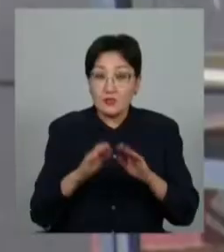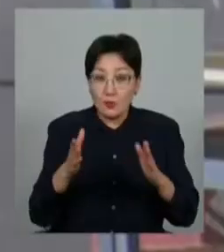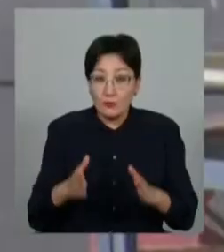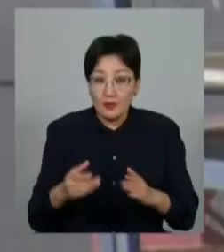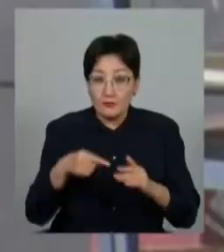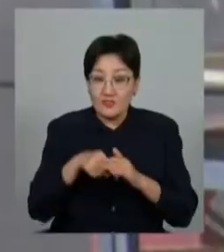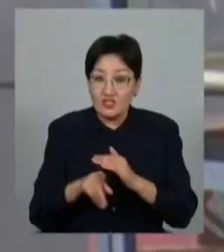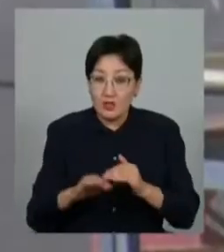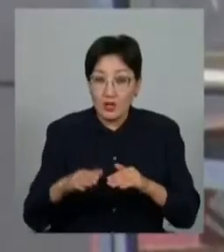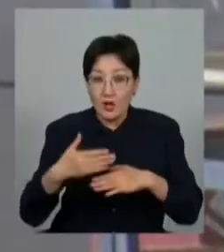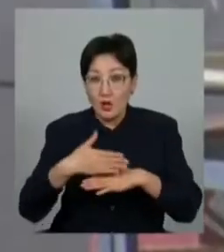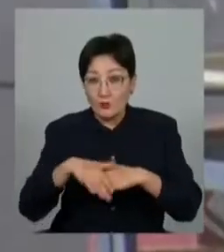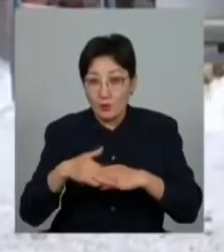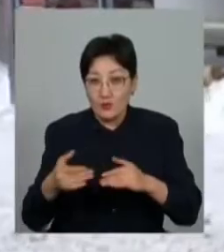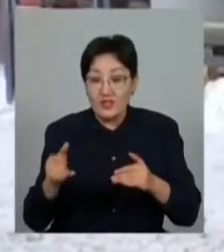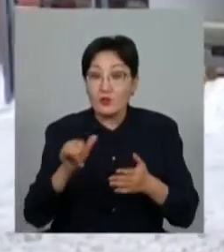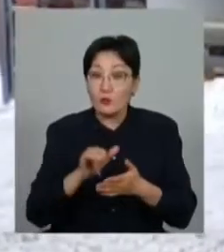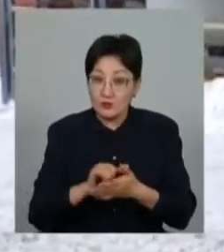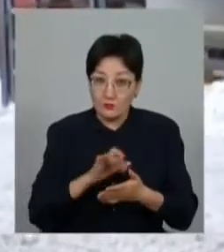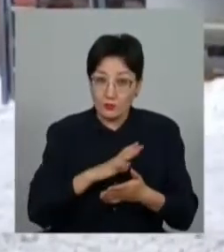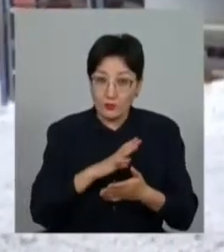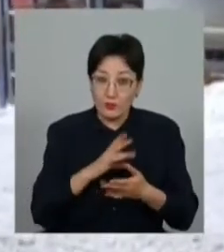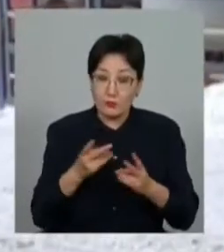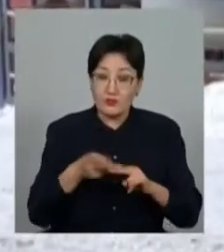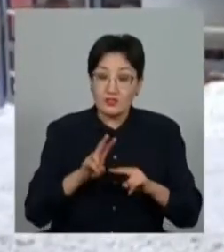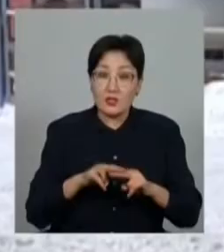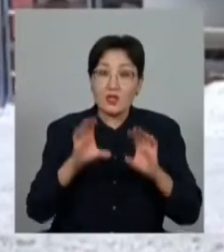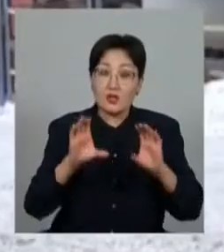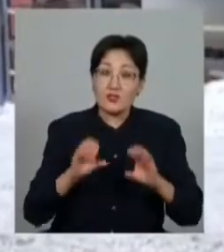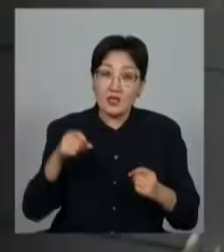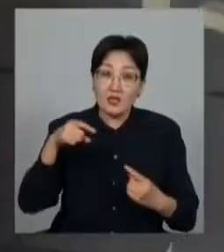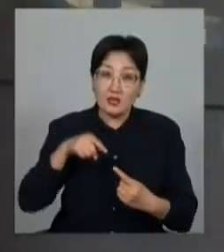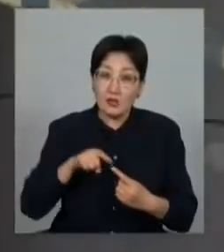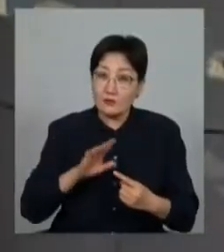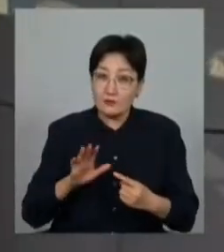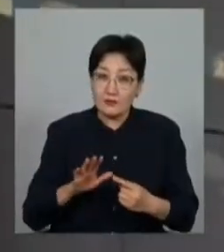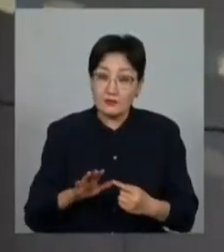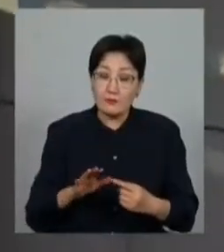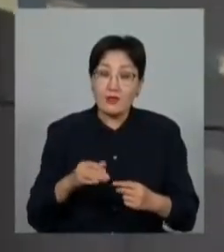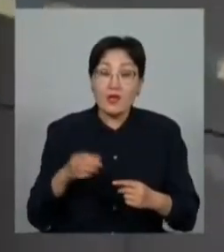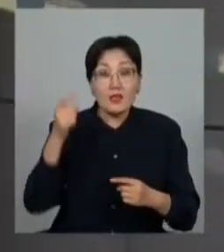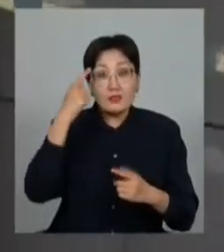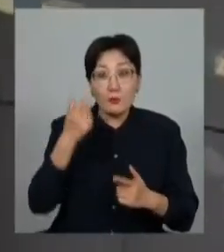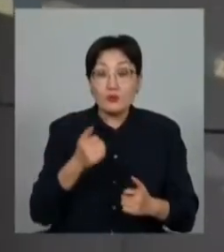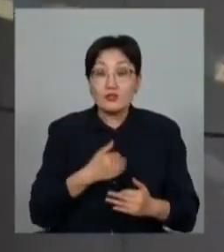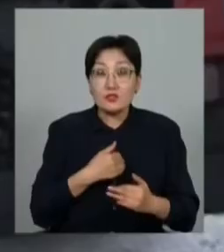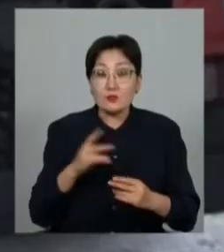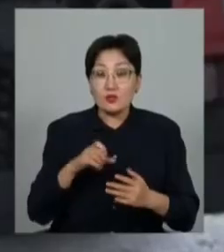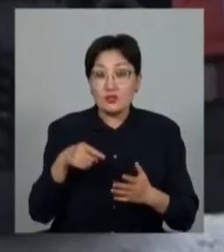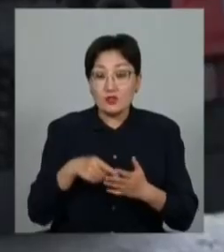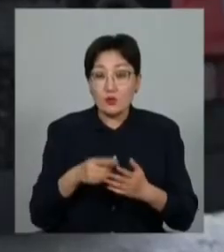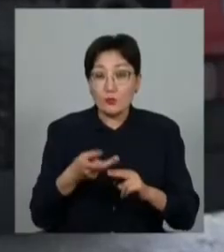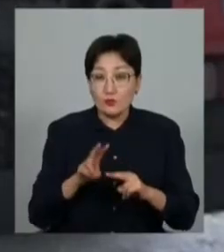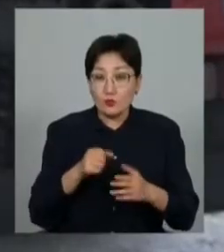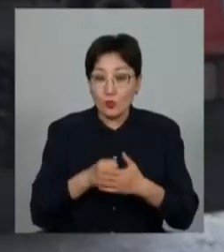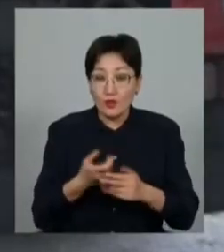мекеме ішінде емес, сыртында орналасқанын растады. Ал бұл заңға қайшы емес деп отыр. Естеріңізге салайық, Елордада бұған